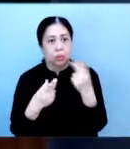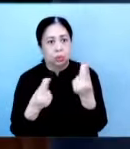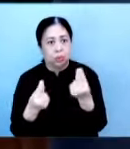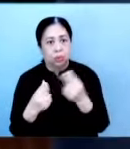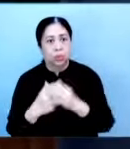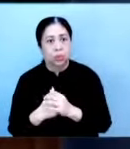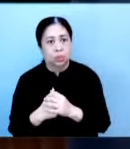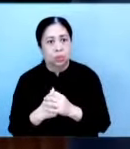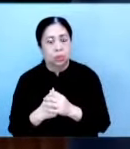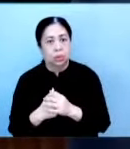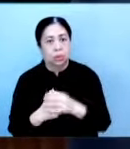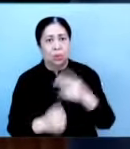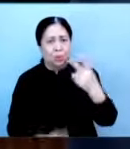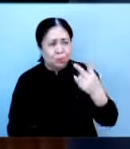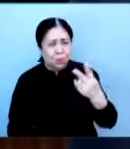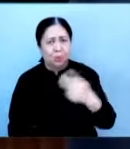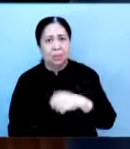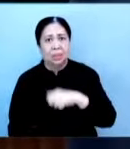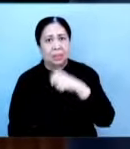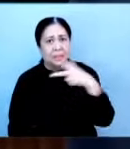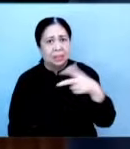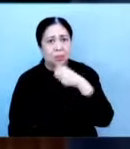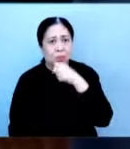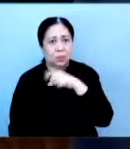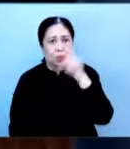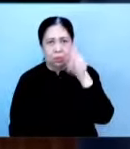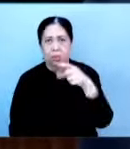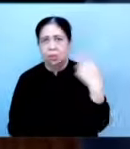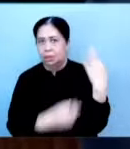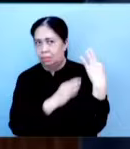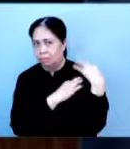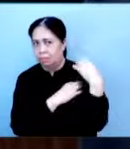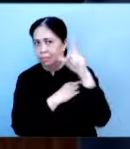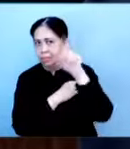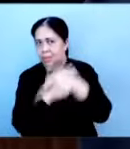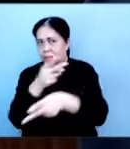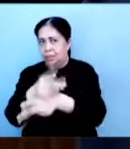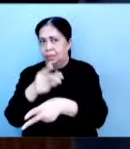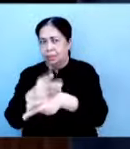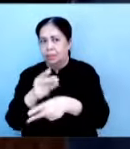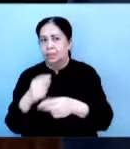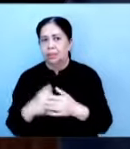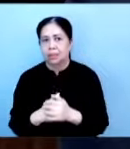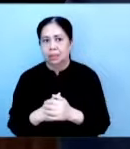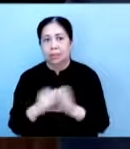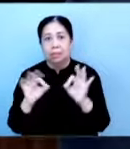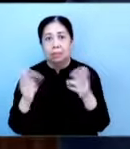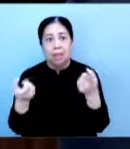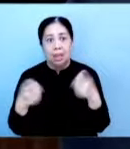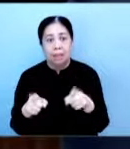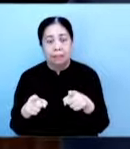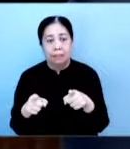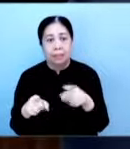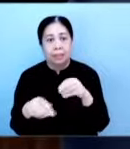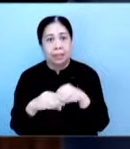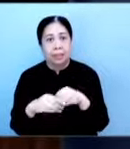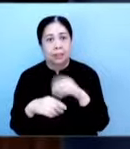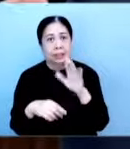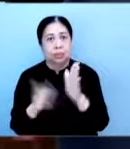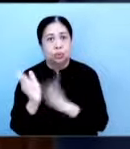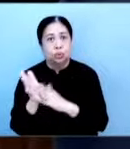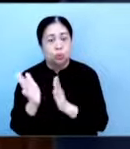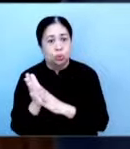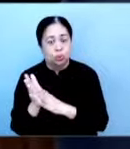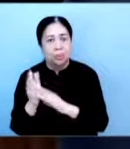two and 3 years old sa ilalim ng batas may obligasyon kang bantayan ang bata kung nangyari itong insidente sa loob ng eskwelahan